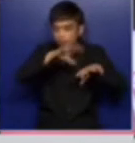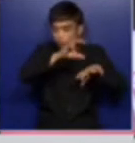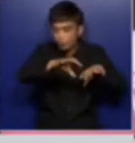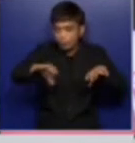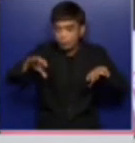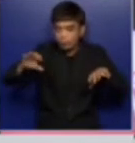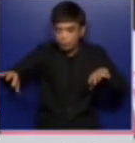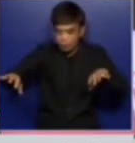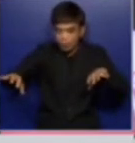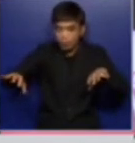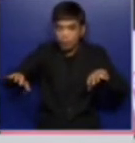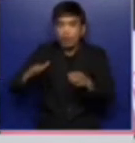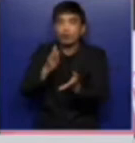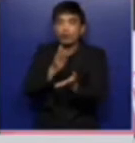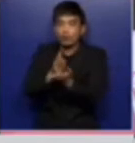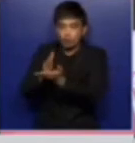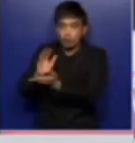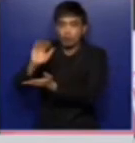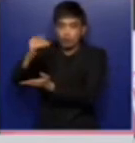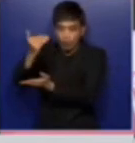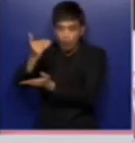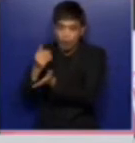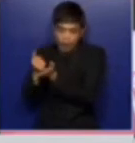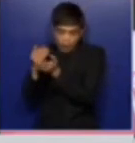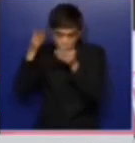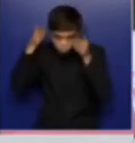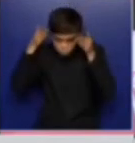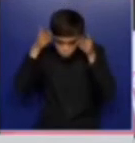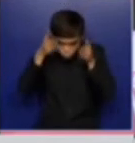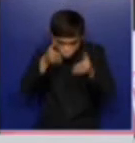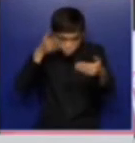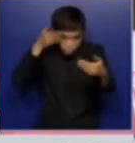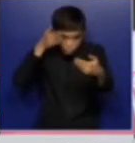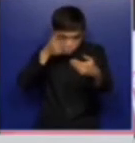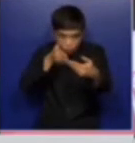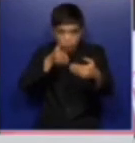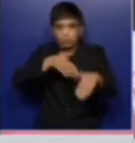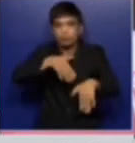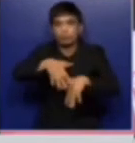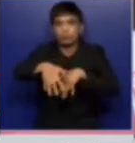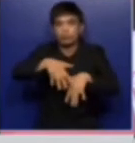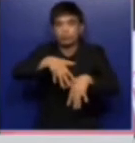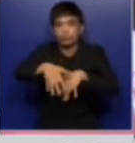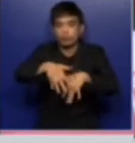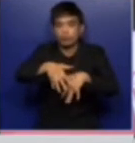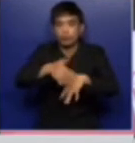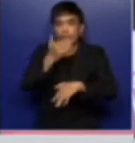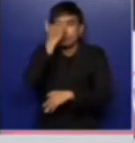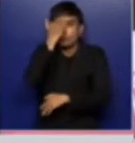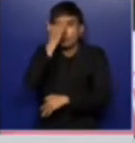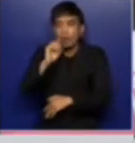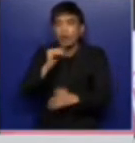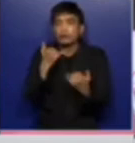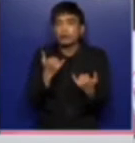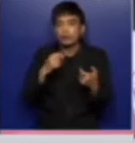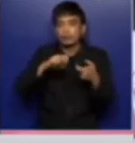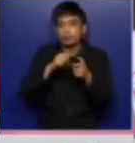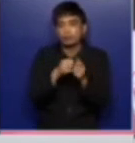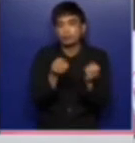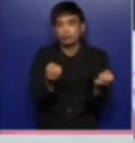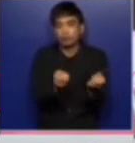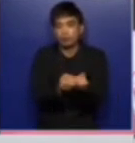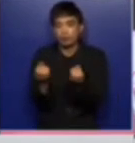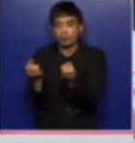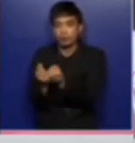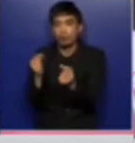ราวแล้วหันมาพุ่งเป้ามุ่งดูแลประชาชนที่กำลังอ่อนแอจากพิ